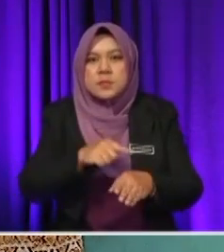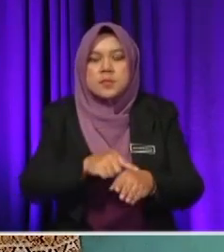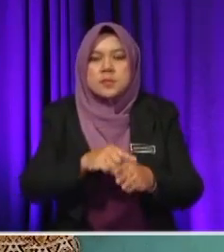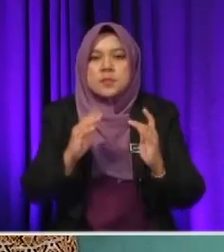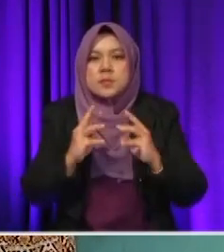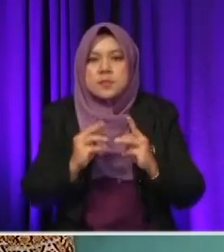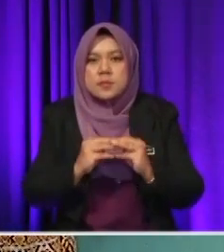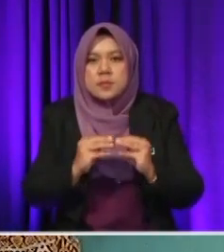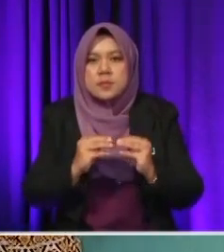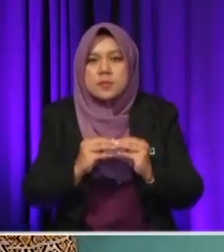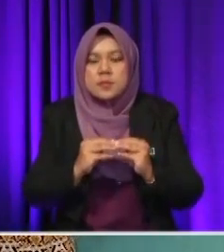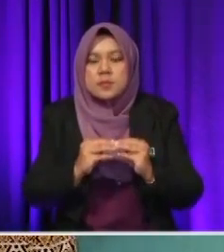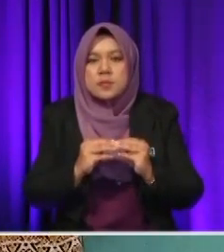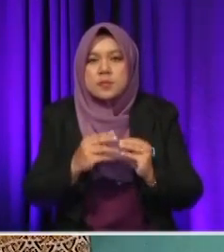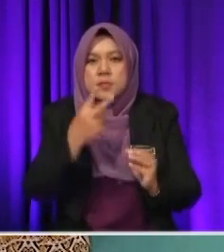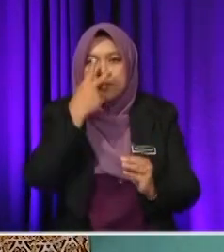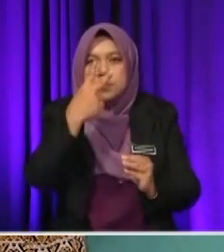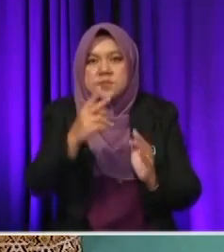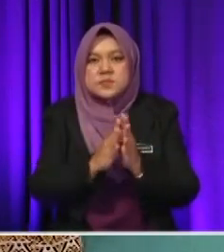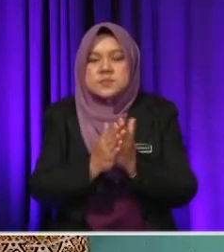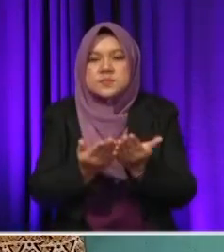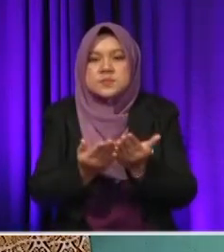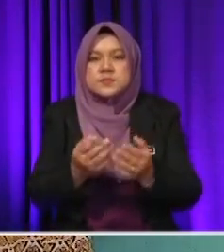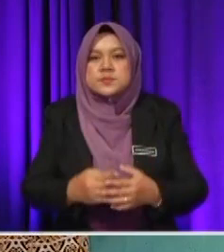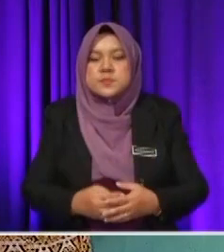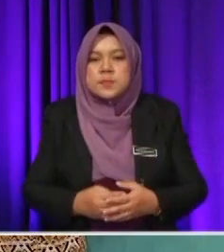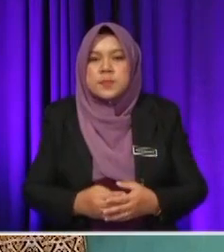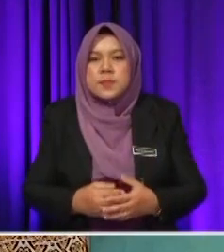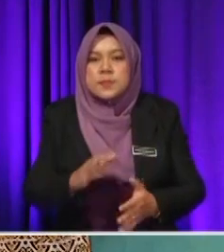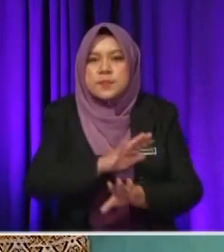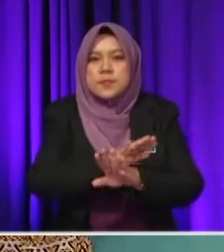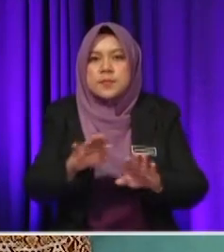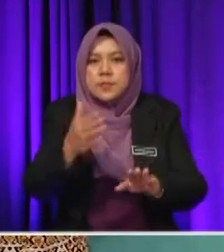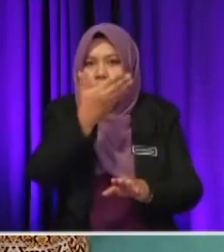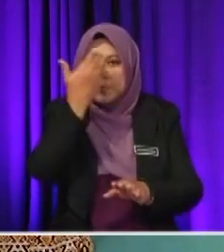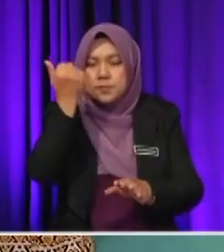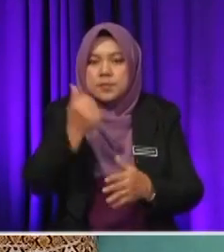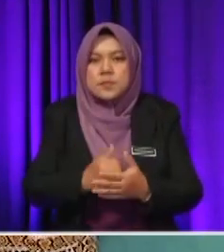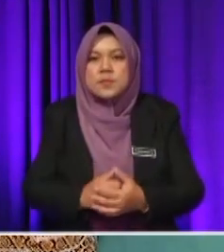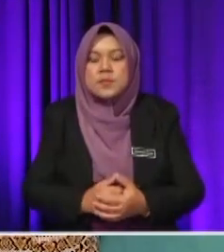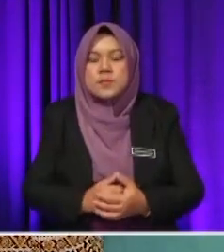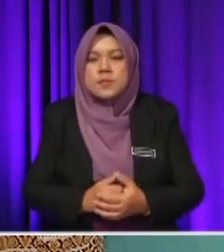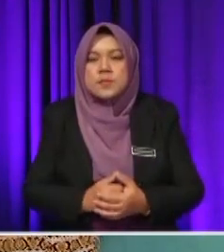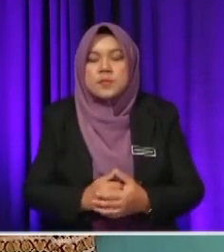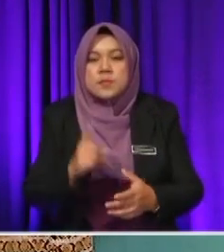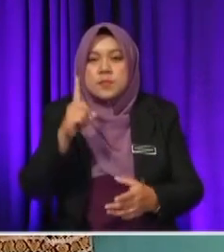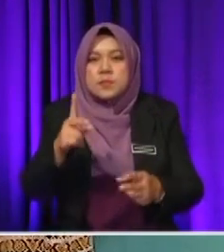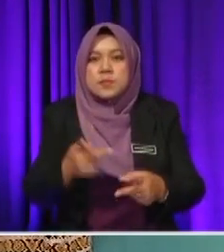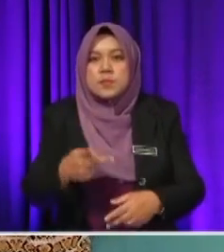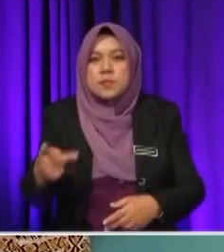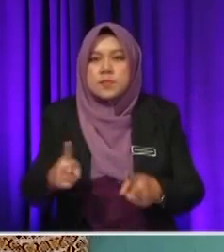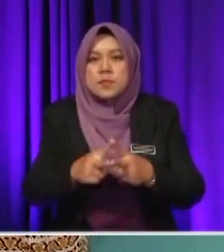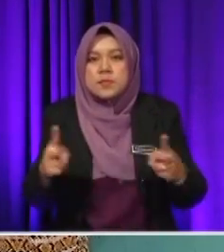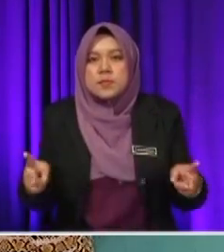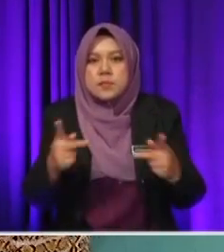tarian Oke sila rujuk buku dan juga jangan lupa ya kita belajar salah satu perkara yang sangat penting adalah